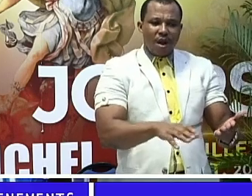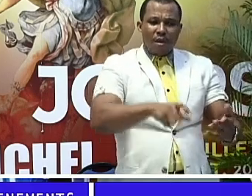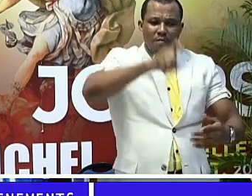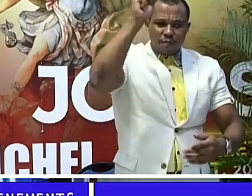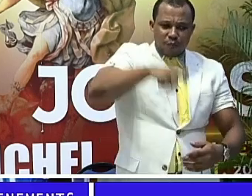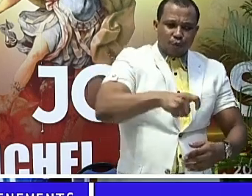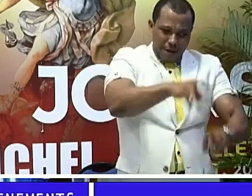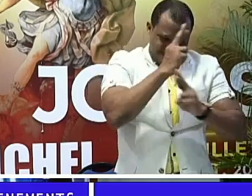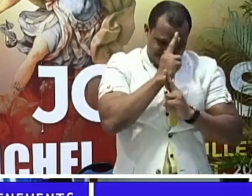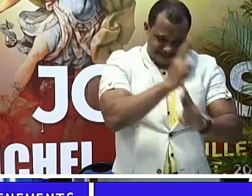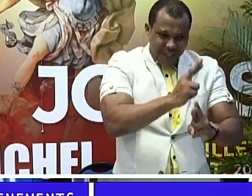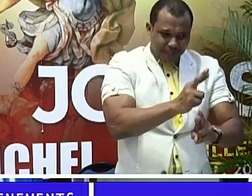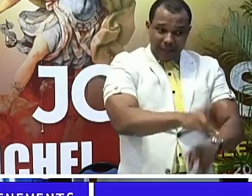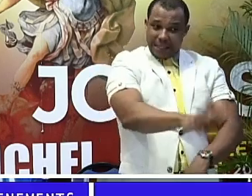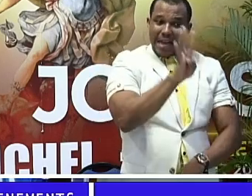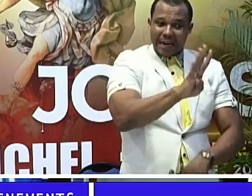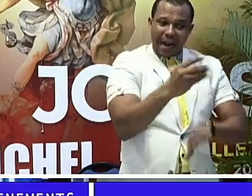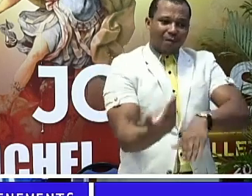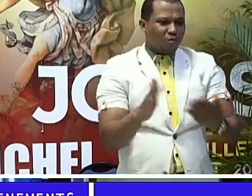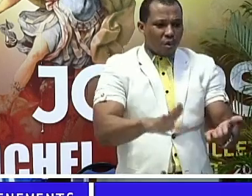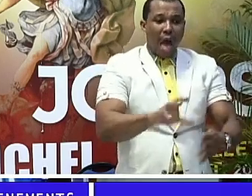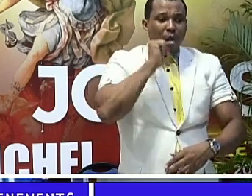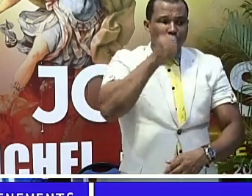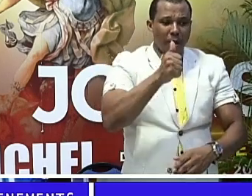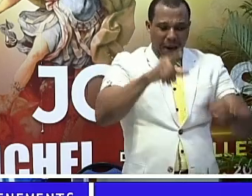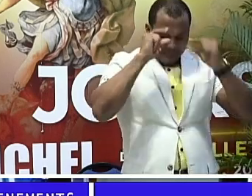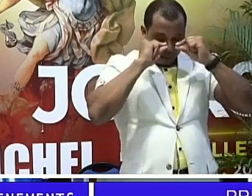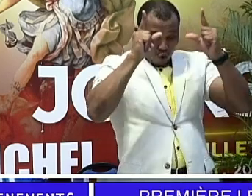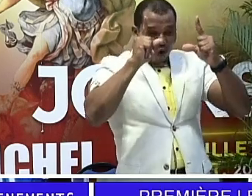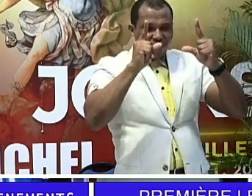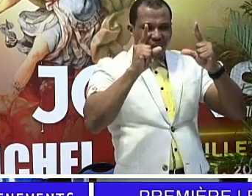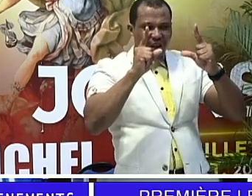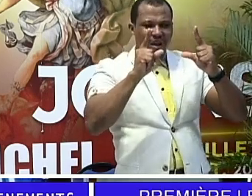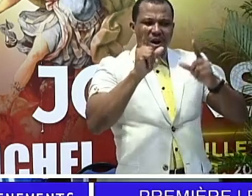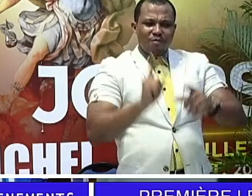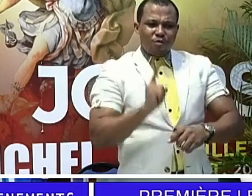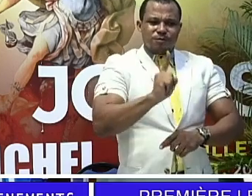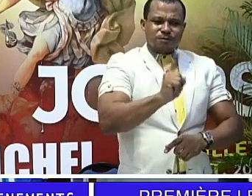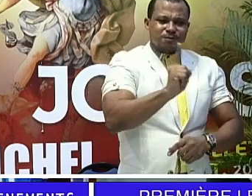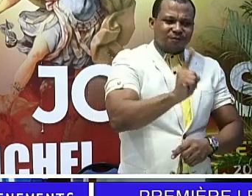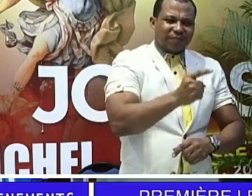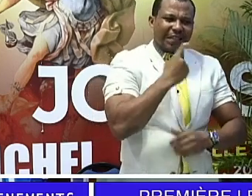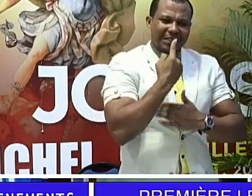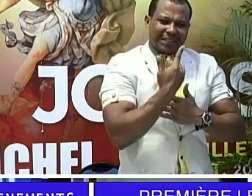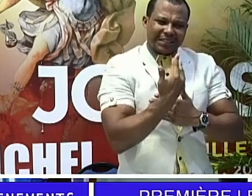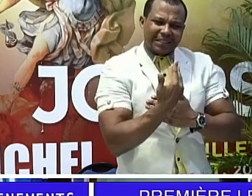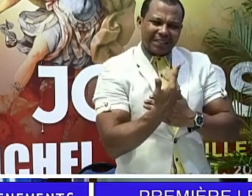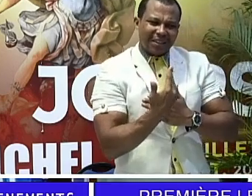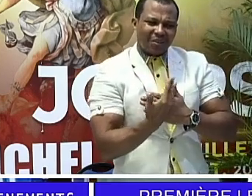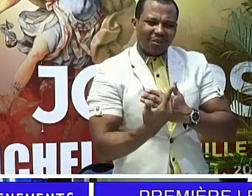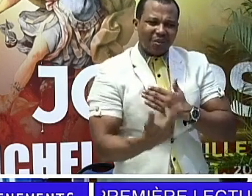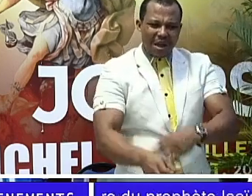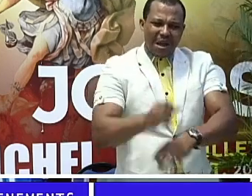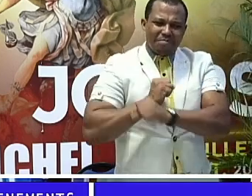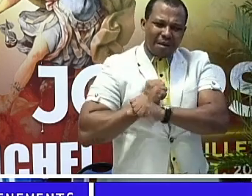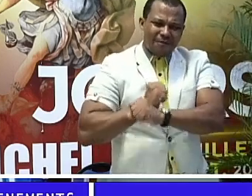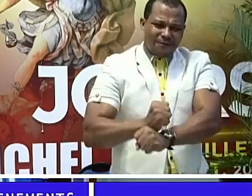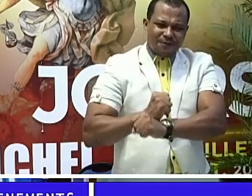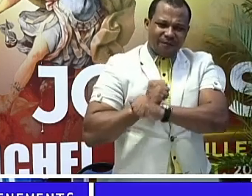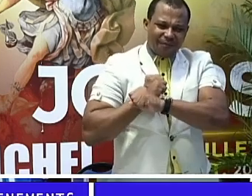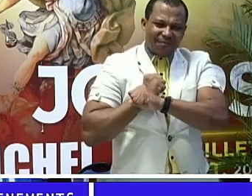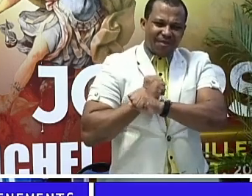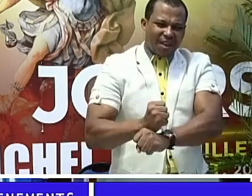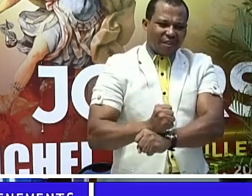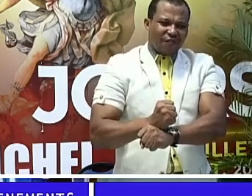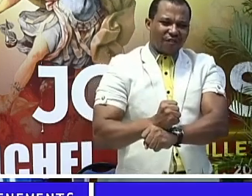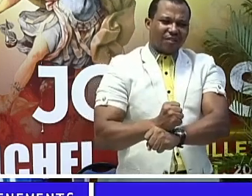yo. M'ba ka lever dans l'an demain pour me traverser cadavre moun fait sans couler, pour me défendre idéologie qui semble à raconter